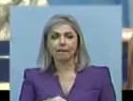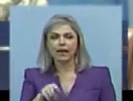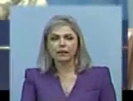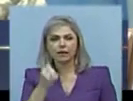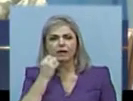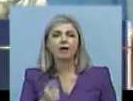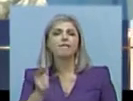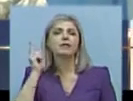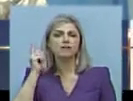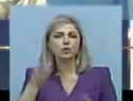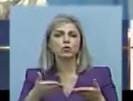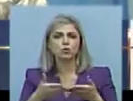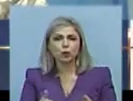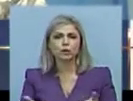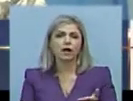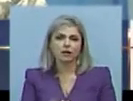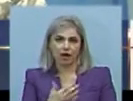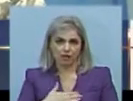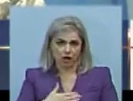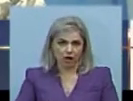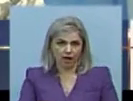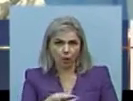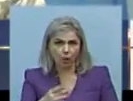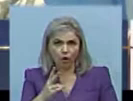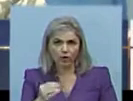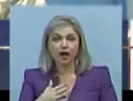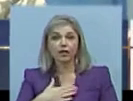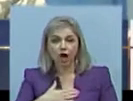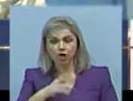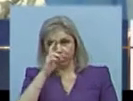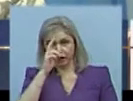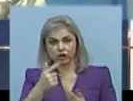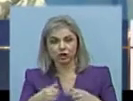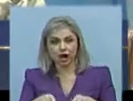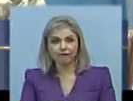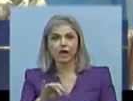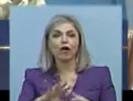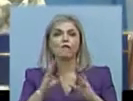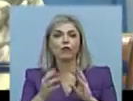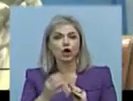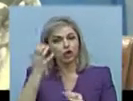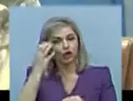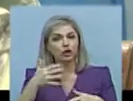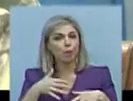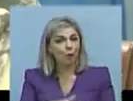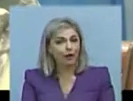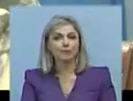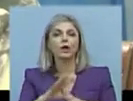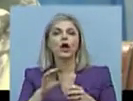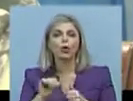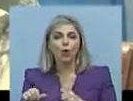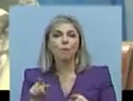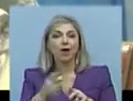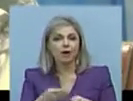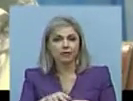Це найдавніше судно, знайдене в нашому регіоні, в нашій державі і взагалі в Північному Причорному морі. Крім цього, подібного